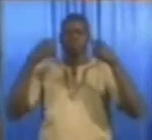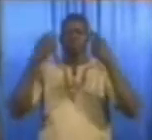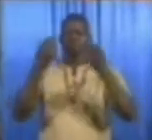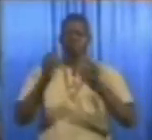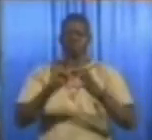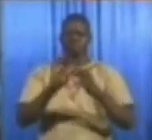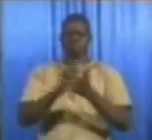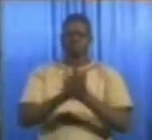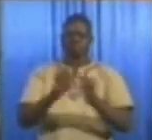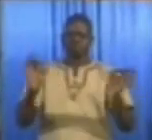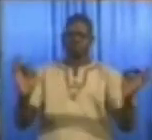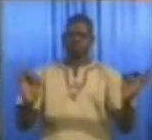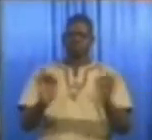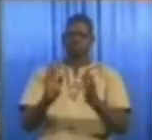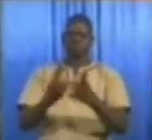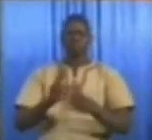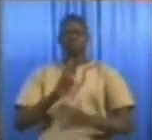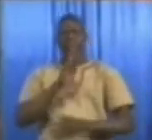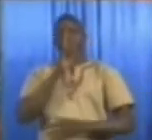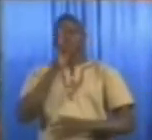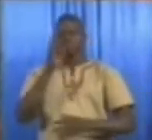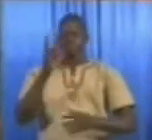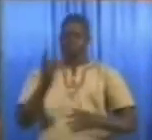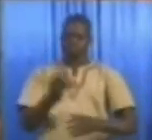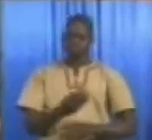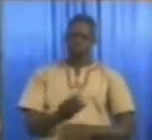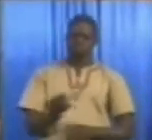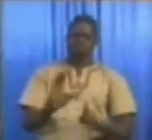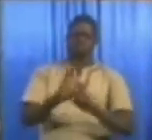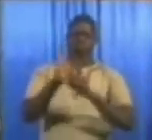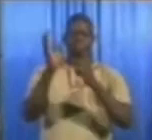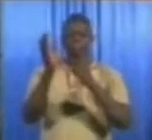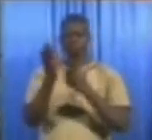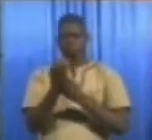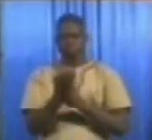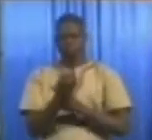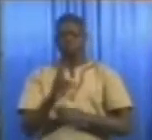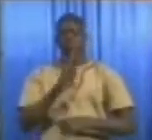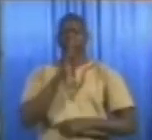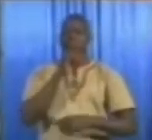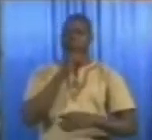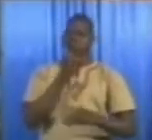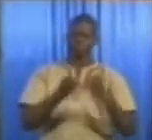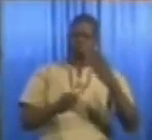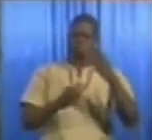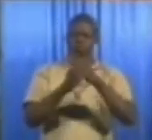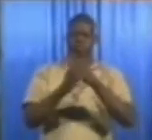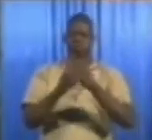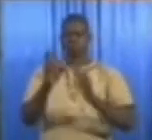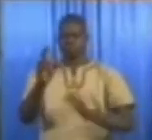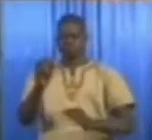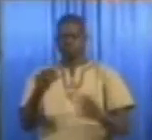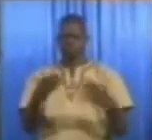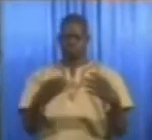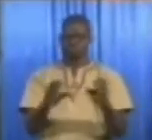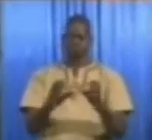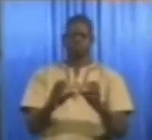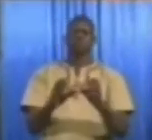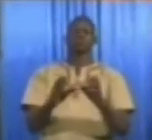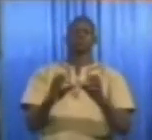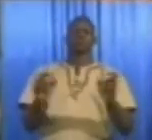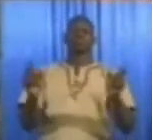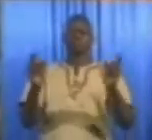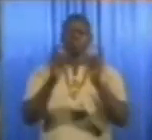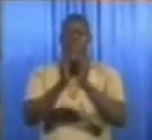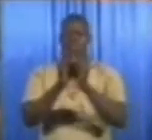ce festival. Nous sommes dans l'immatériel, nous sommes dans le culturel, nous ne sommes pas dans l'économique et dans le commercial. Pour aller au Maroc, n'est-ce